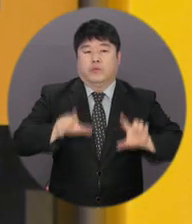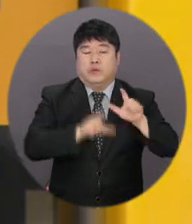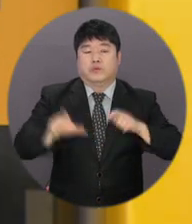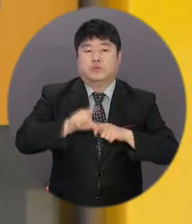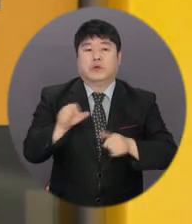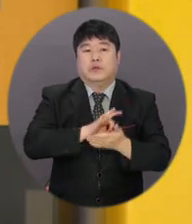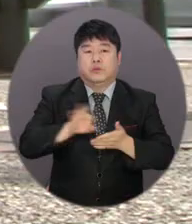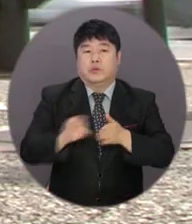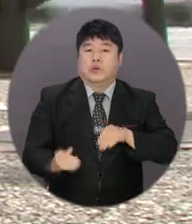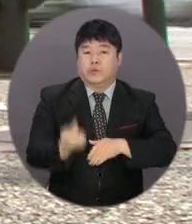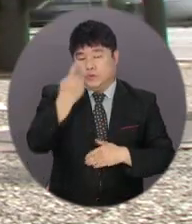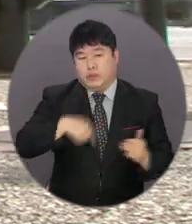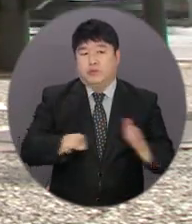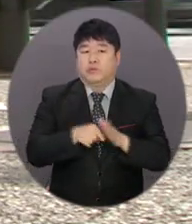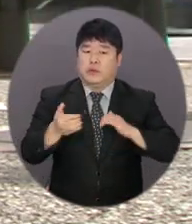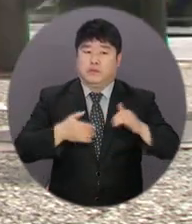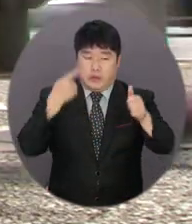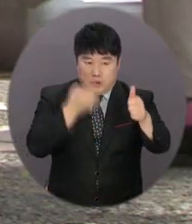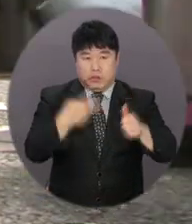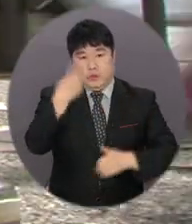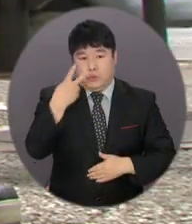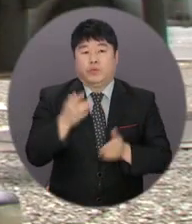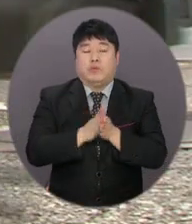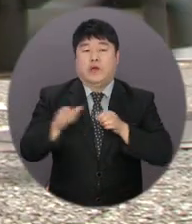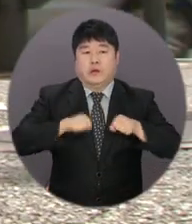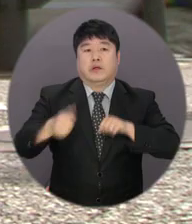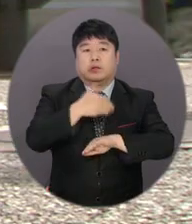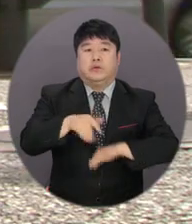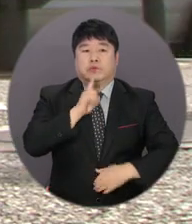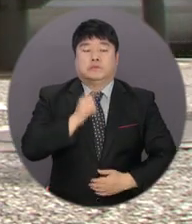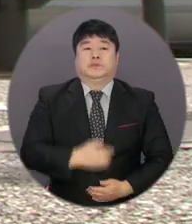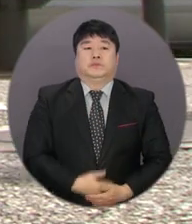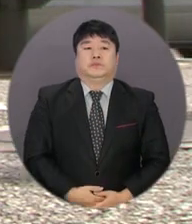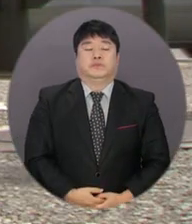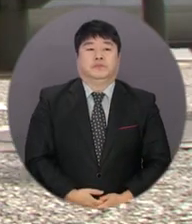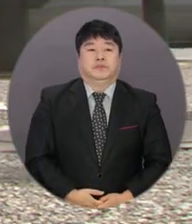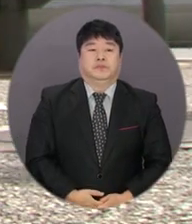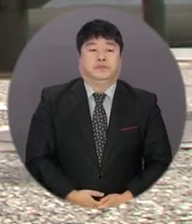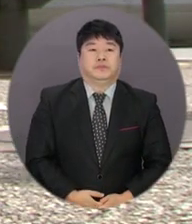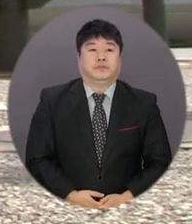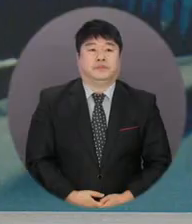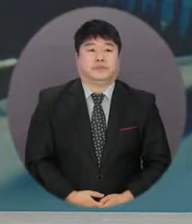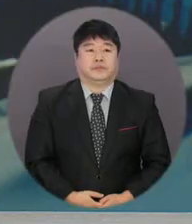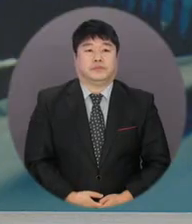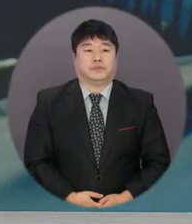안심택배함은 이용률을 높일 수 있도록 사전에 설문조사를 실시한다는 계획입니다. MBC 뉴스 이다현입니다.